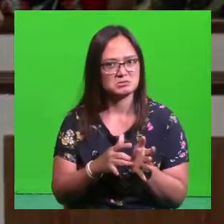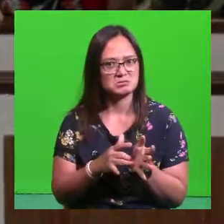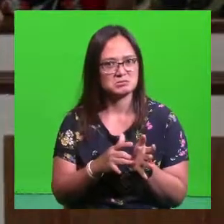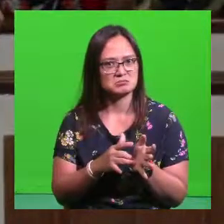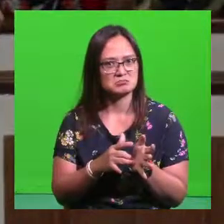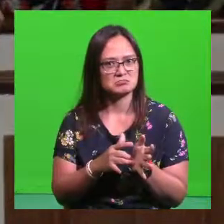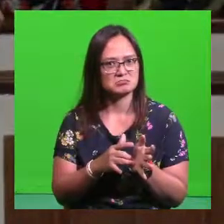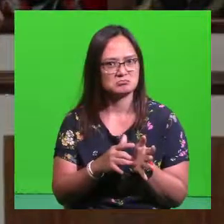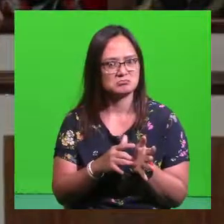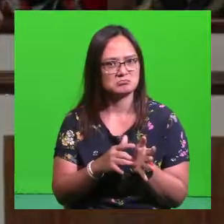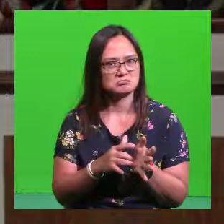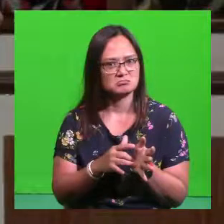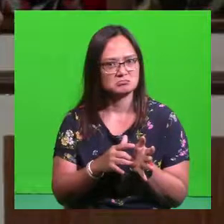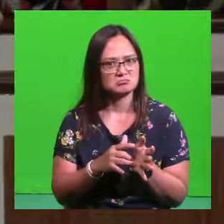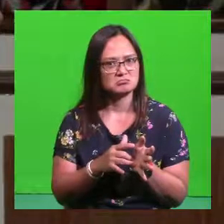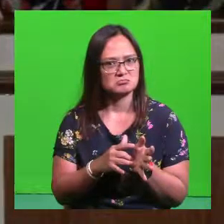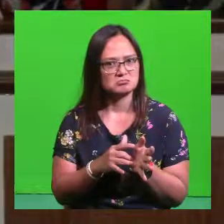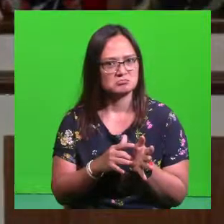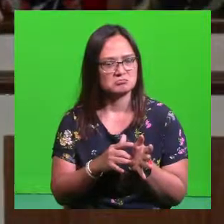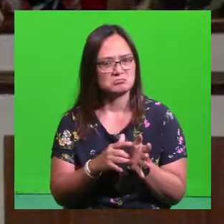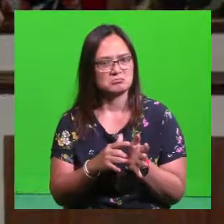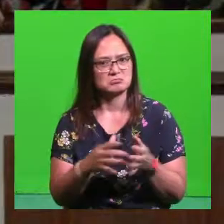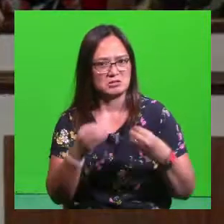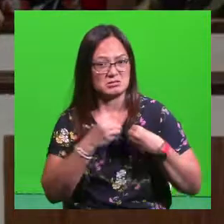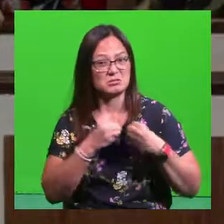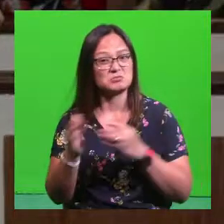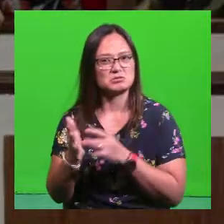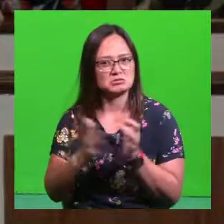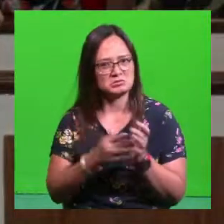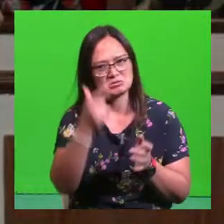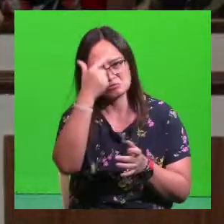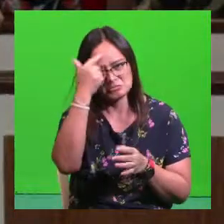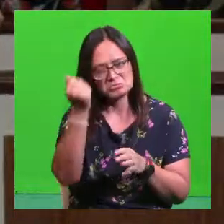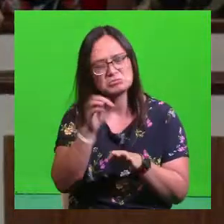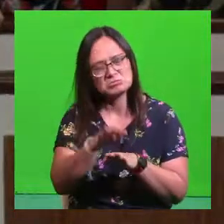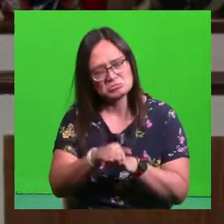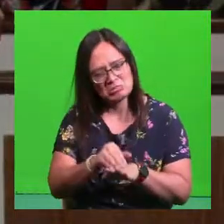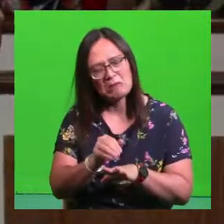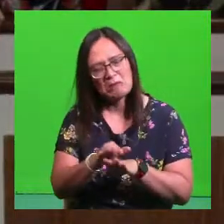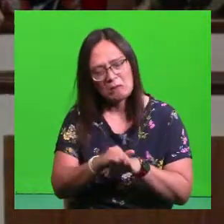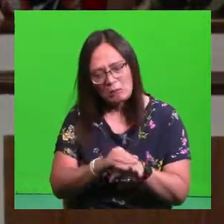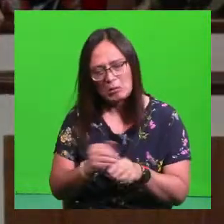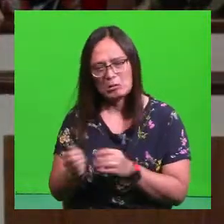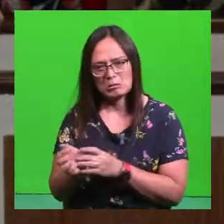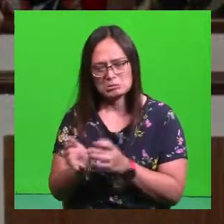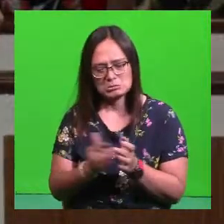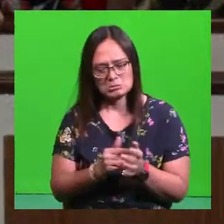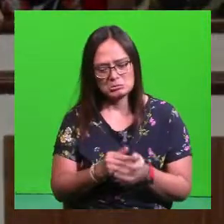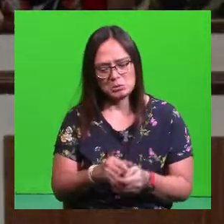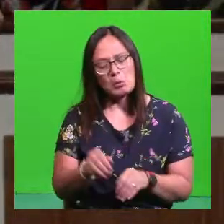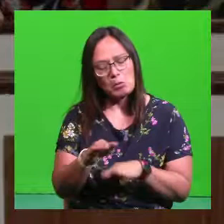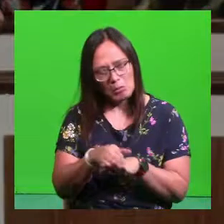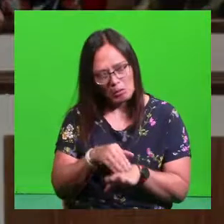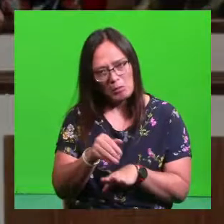kay Kristo dahil naawa sa Kanya. Ay, kawawa naman siya. Tanggapin na lang natin